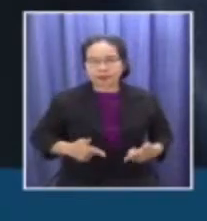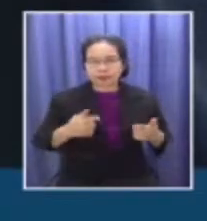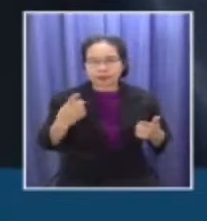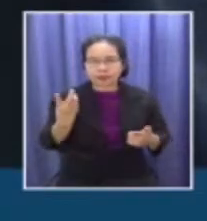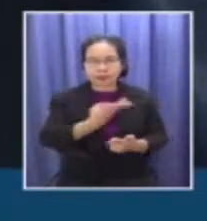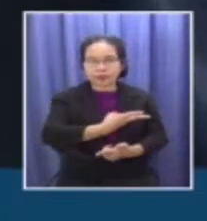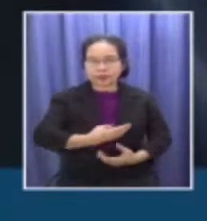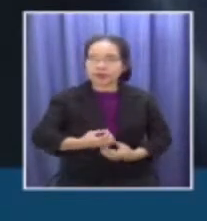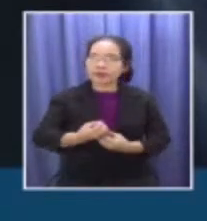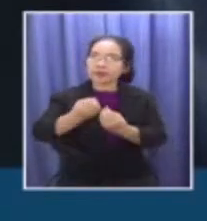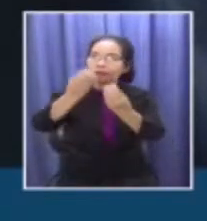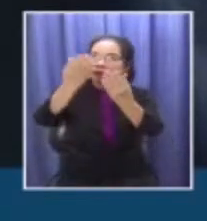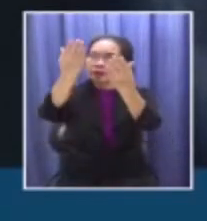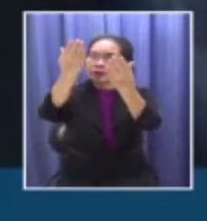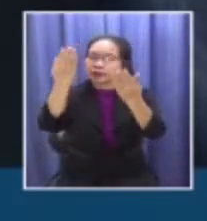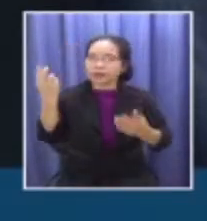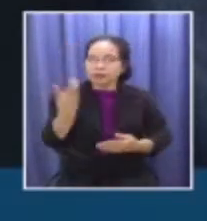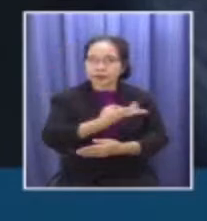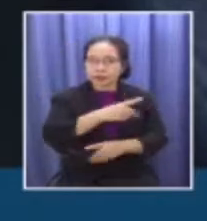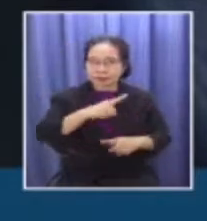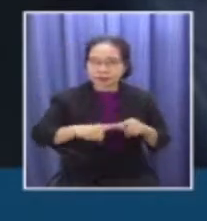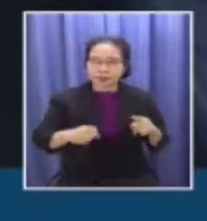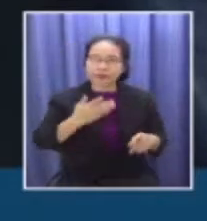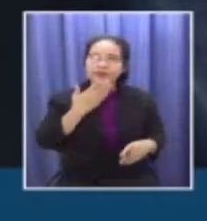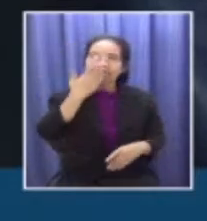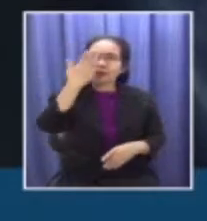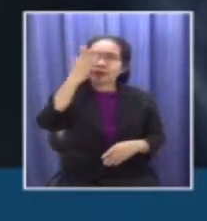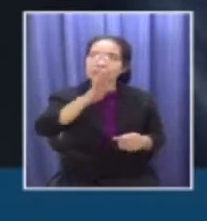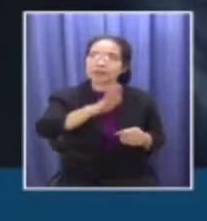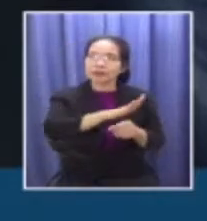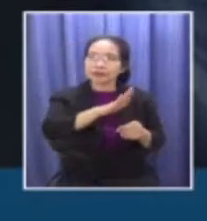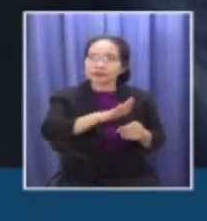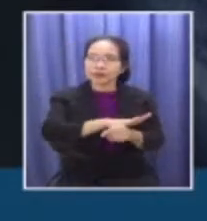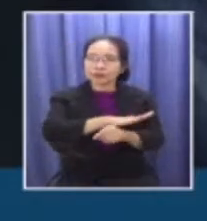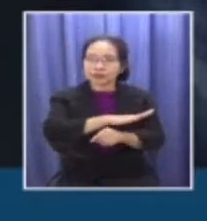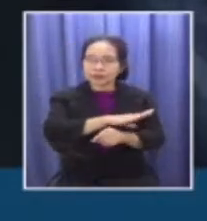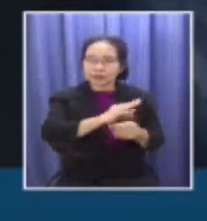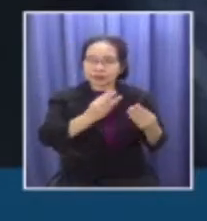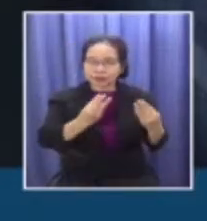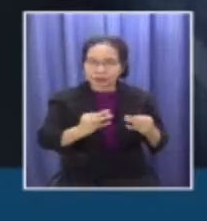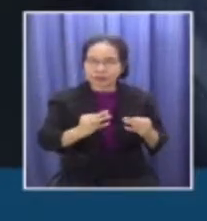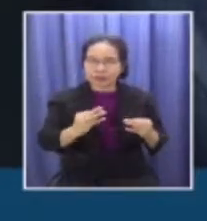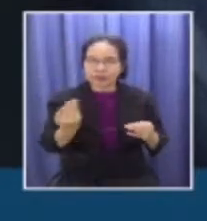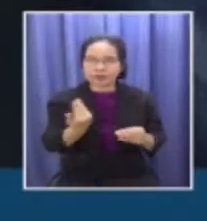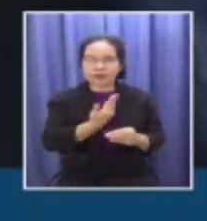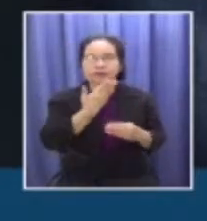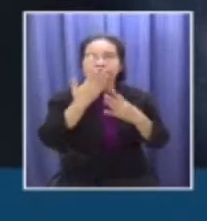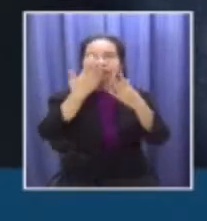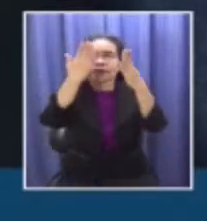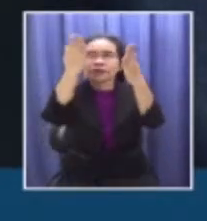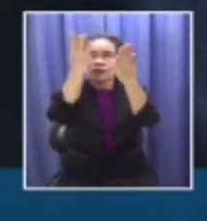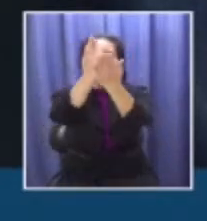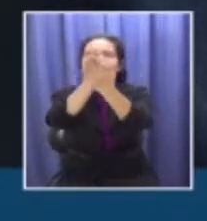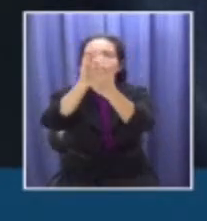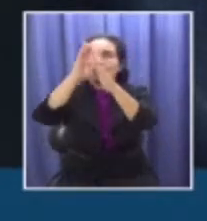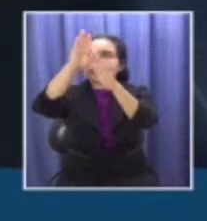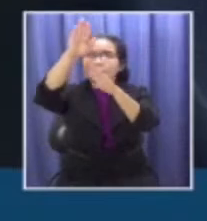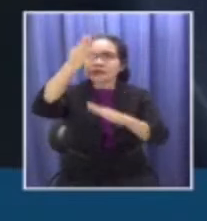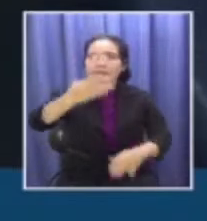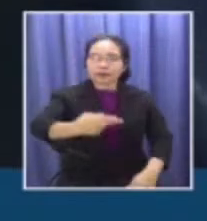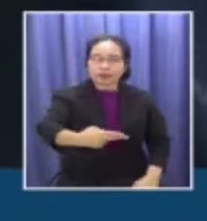sɛ mmara yɛn ho sɛ ɔde yɛn sini ntɔ na yɛn bɔne bɛkyɛ